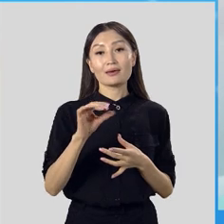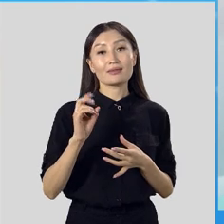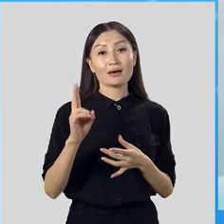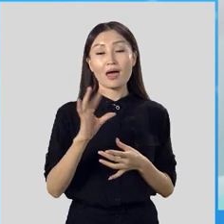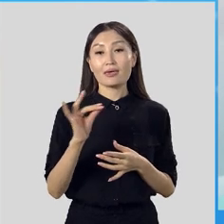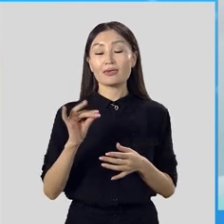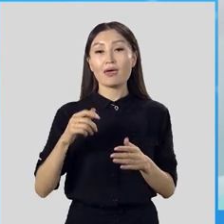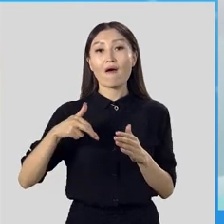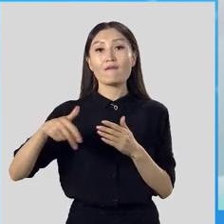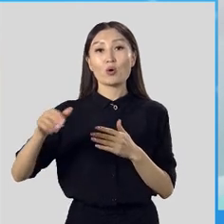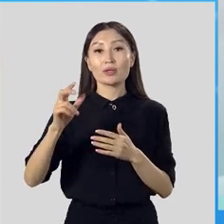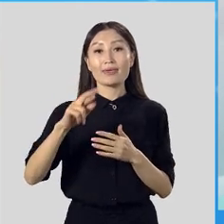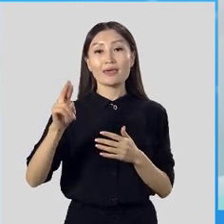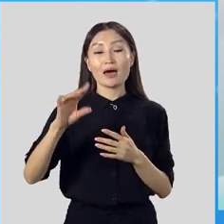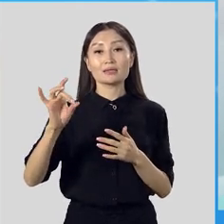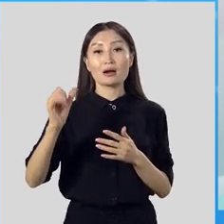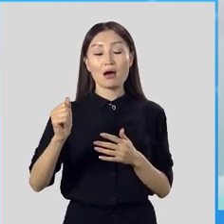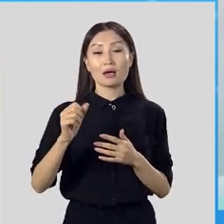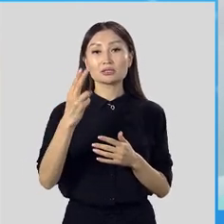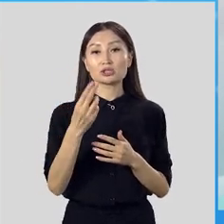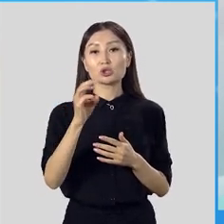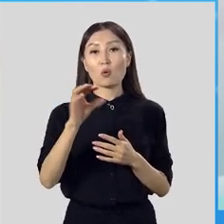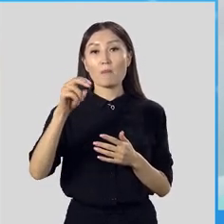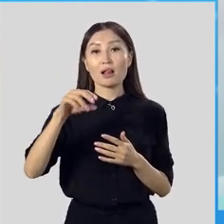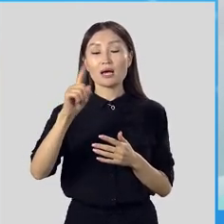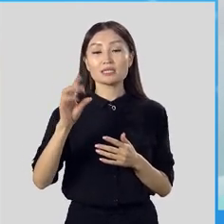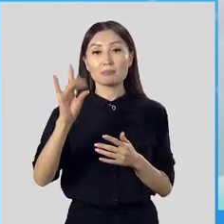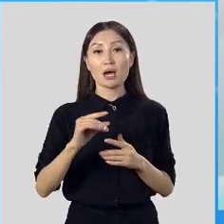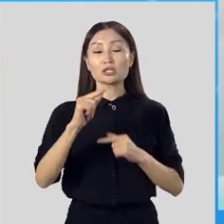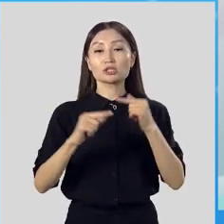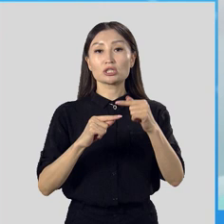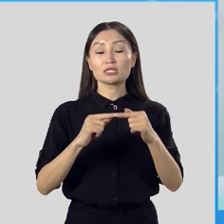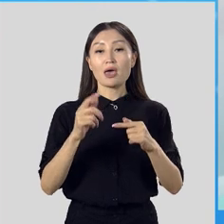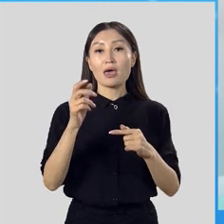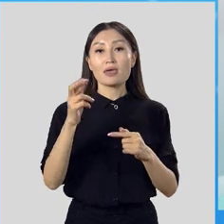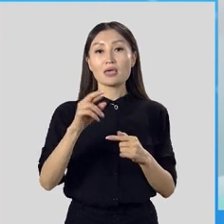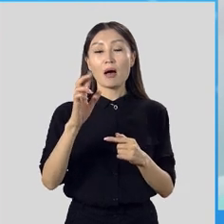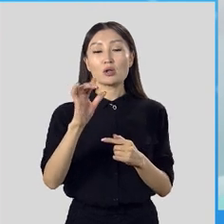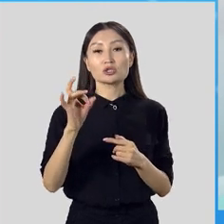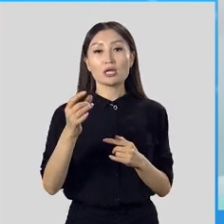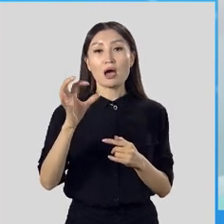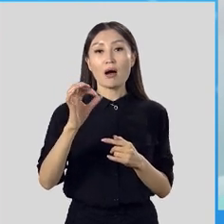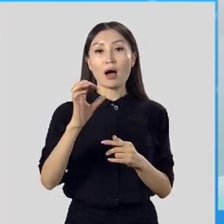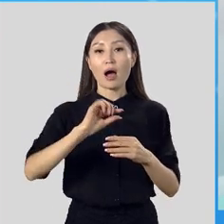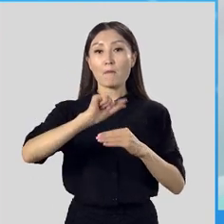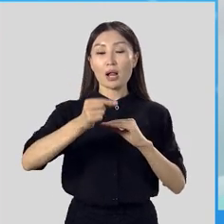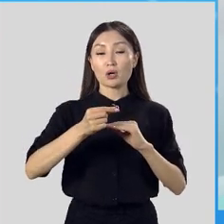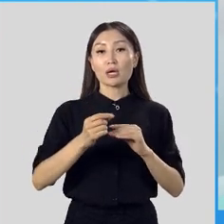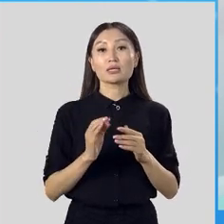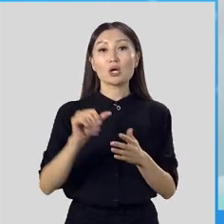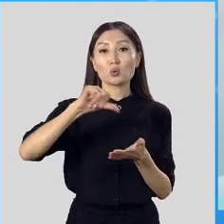и выходит из ядра в цитоплазму через поры в ядерной оболочке, и далее участвуют